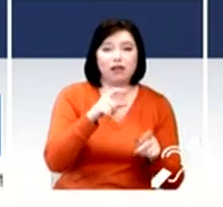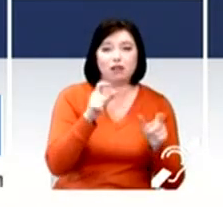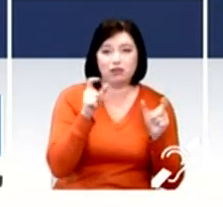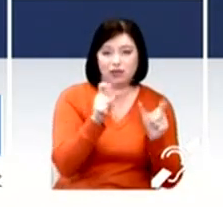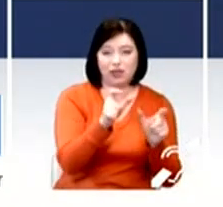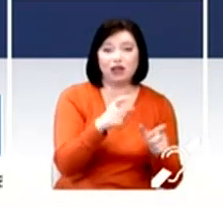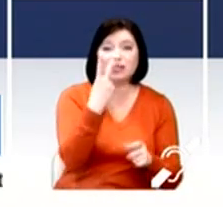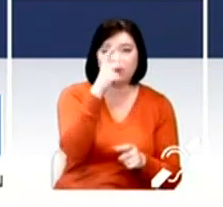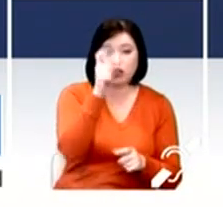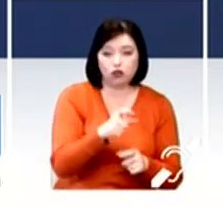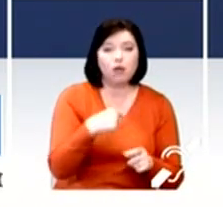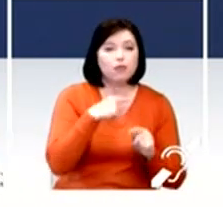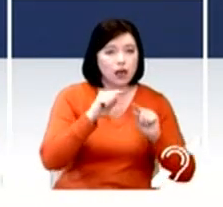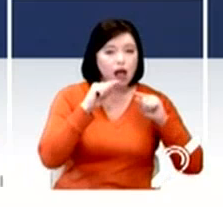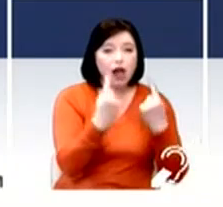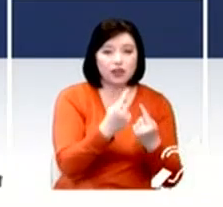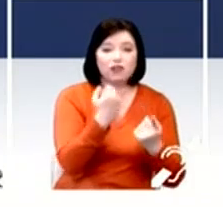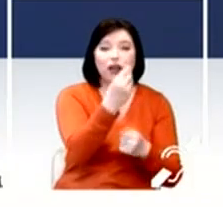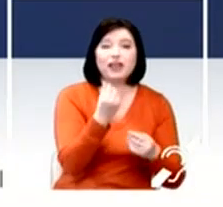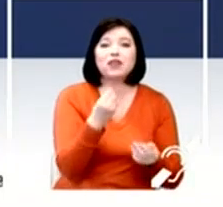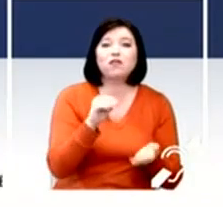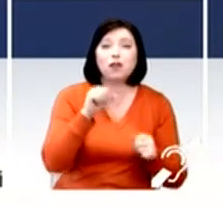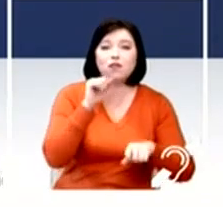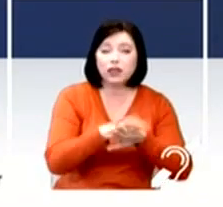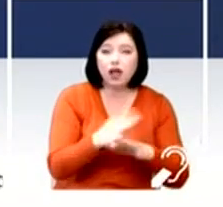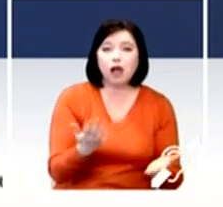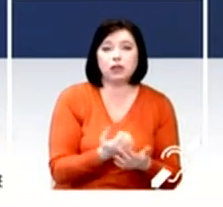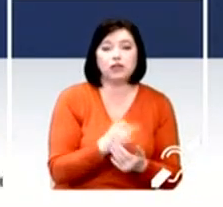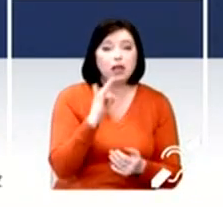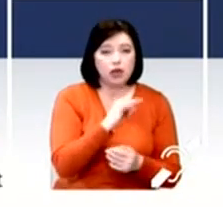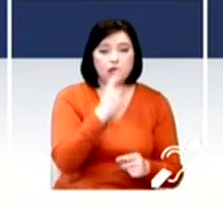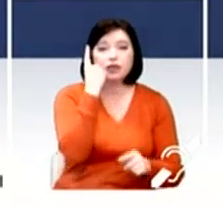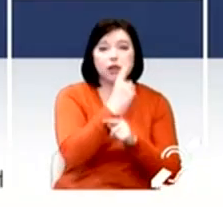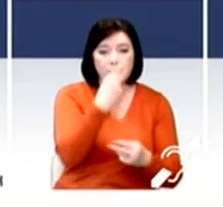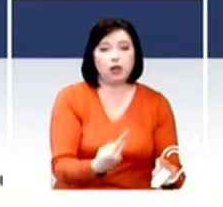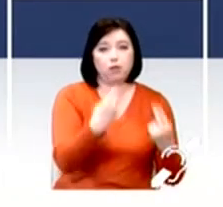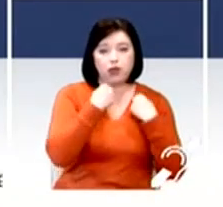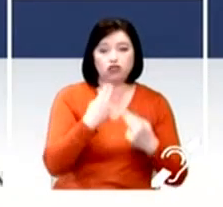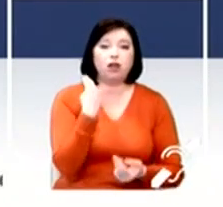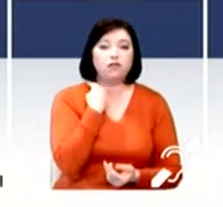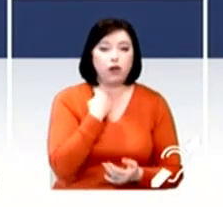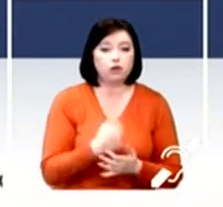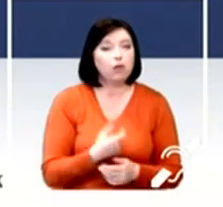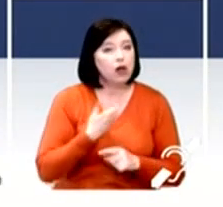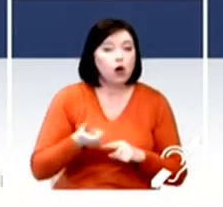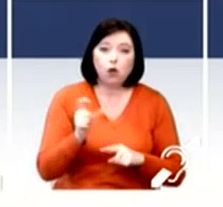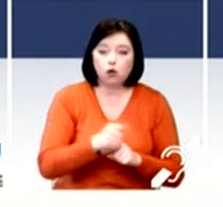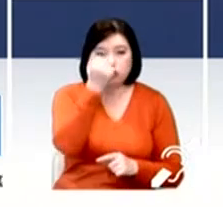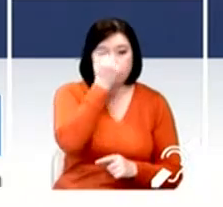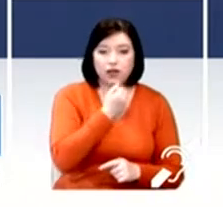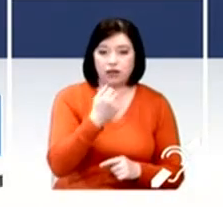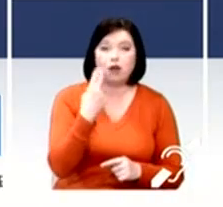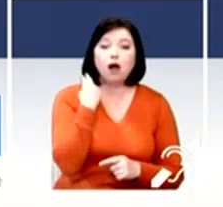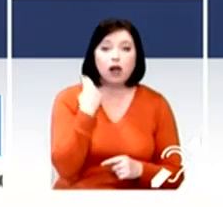corupție grosolane, le-am înghețat activele și le-am interzis să călătorească în Marea Britanie. Salutăm sancționarea de către Marea